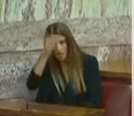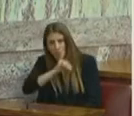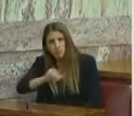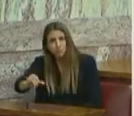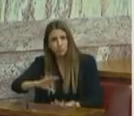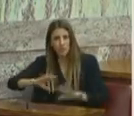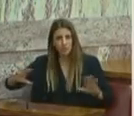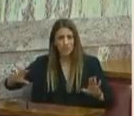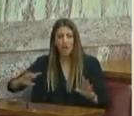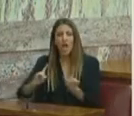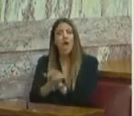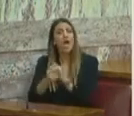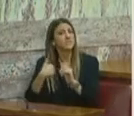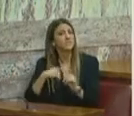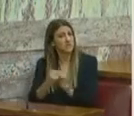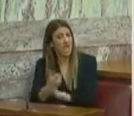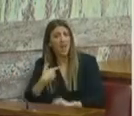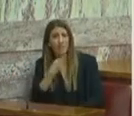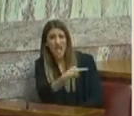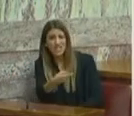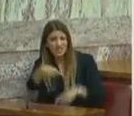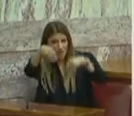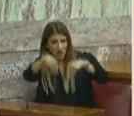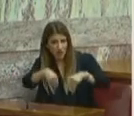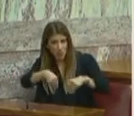εμείς λοιπόν θα πρέπει να σας λέμε κλέφτες από εδώ και πέρα.